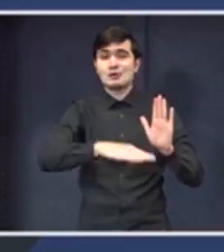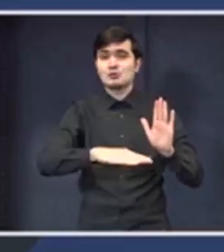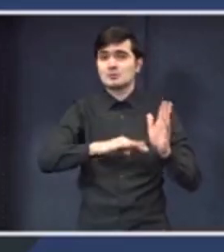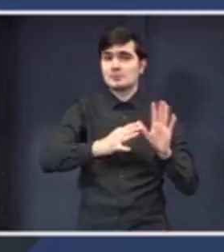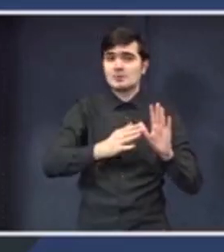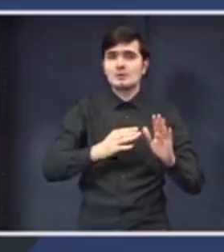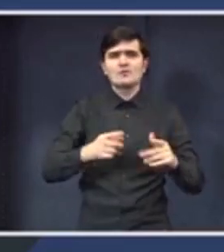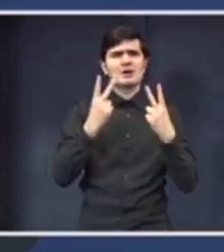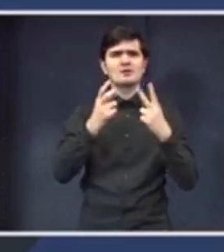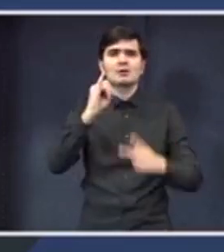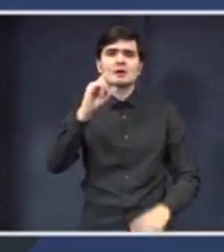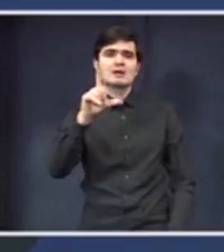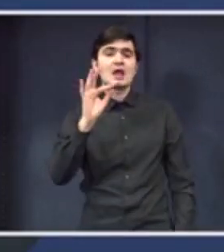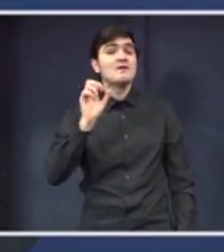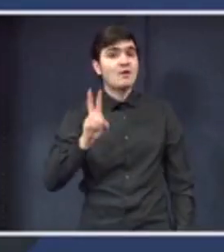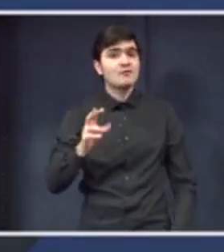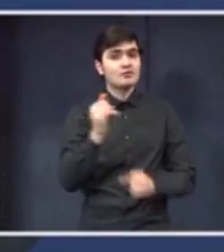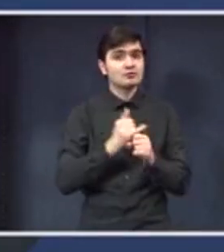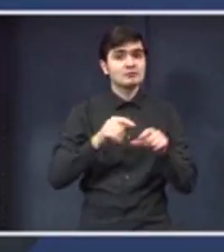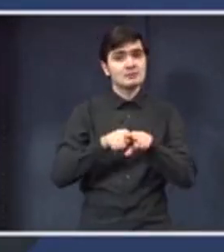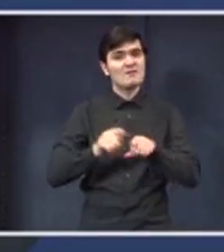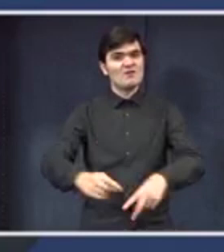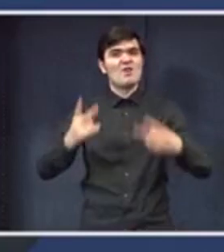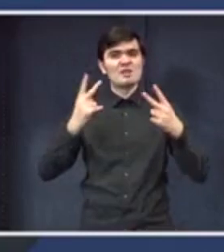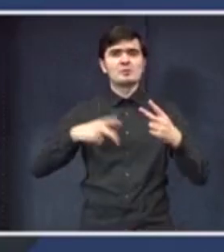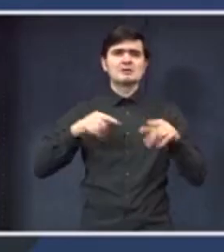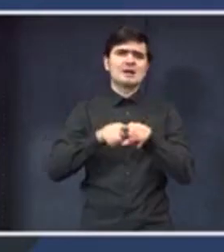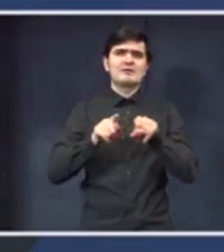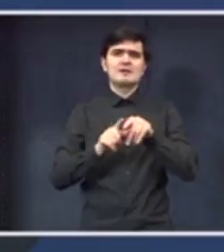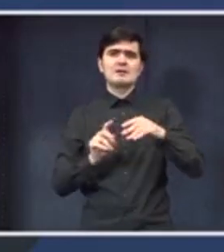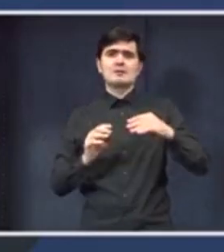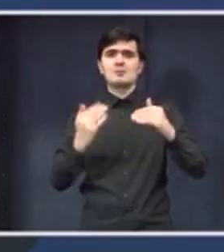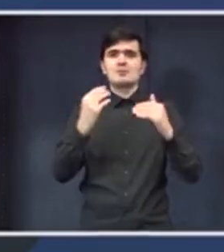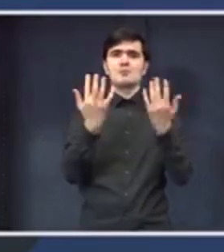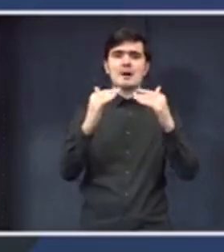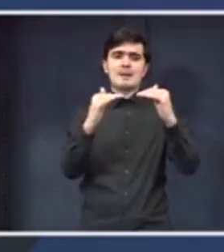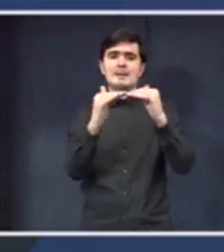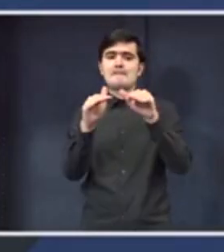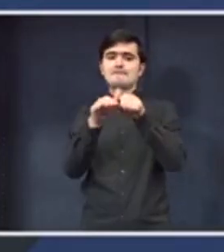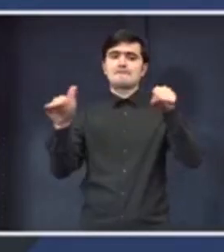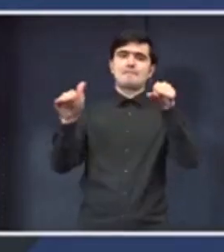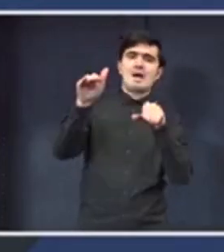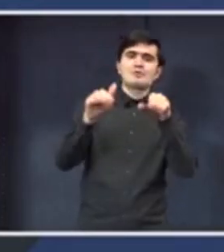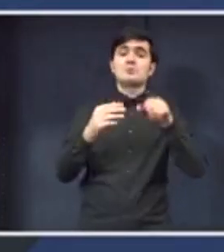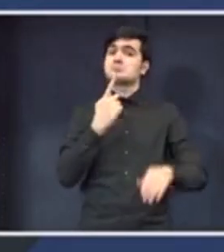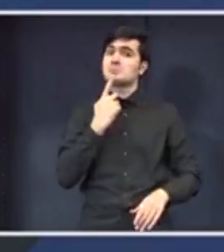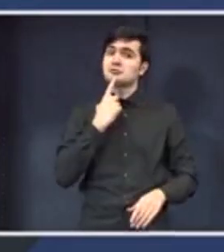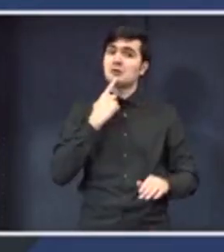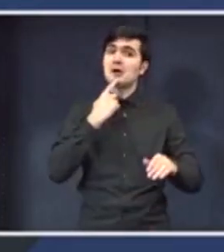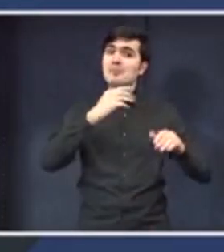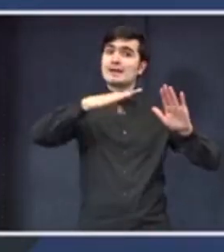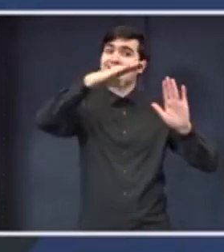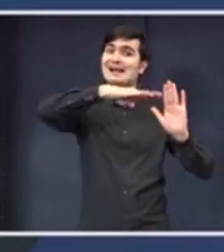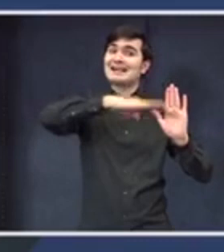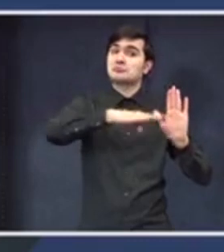Foarte important, Ilfovul, iarăși, și la Ilfov avem un platou, s-a atins un platou. Timișoara scade, deci județul